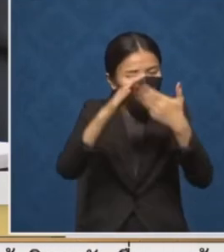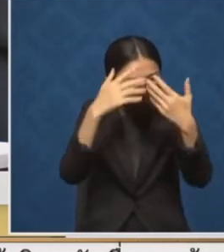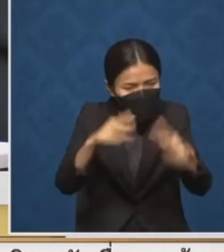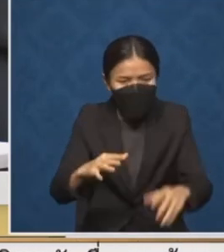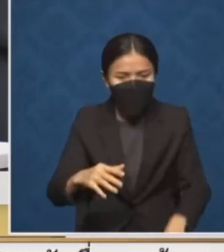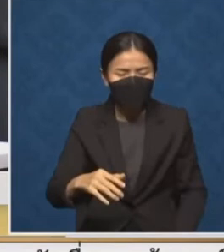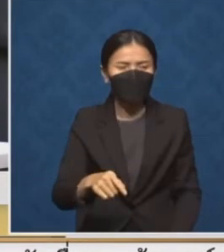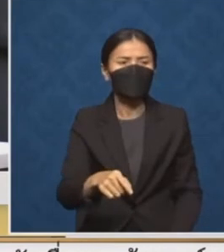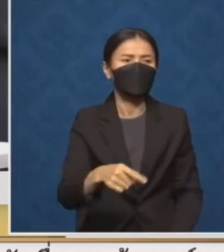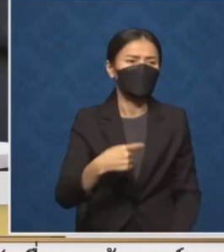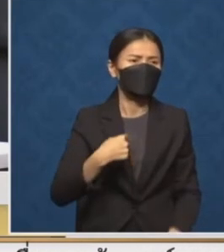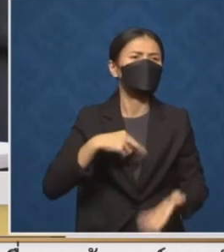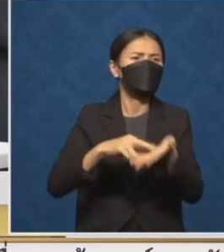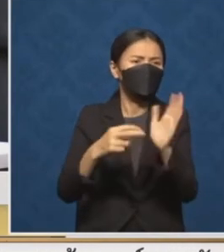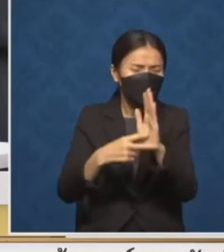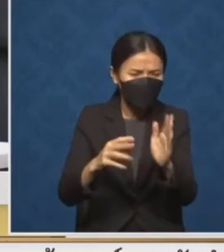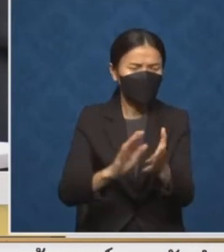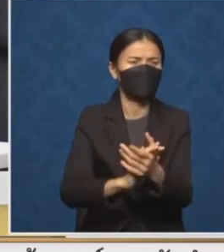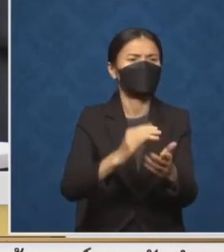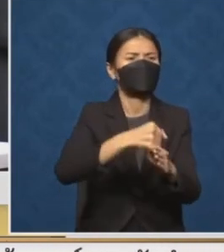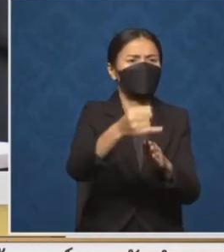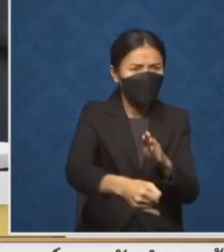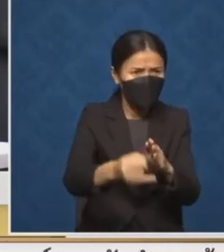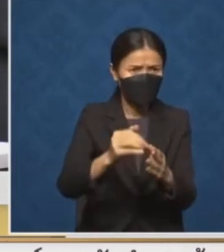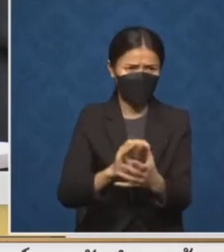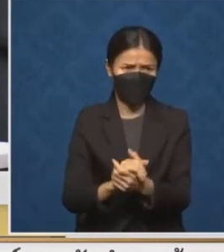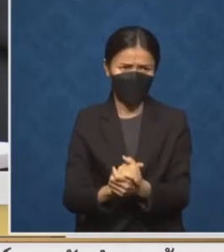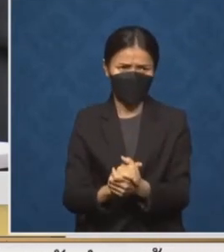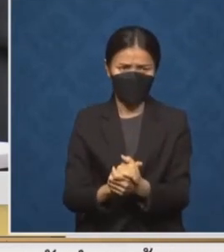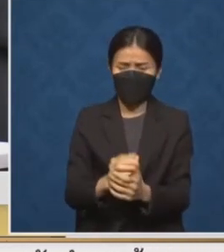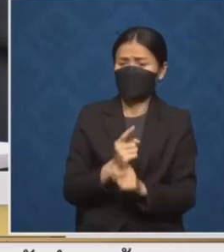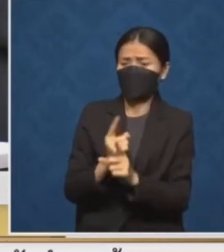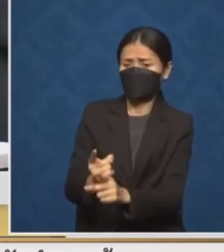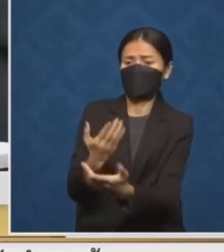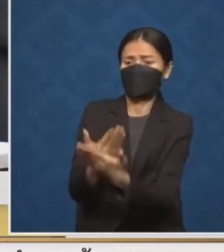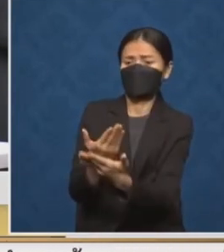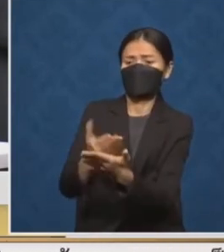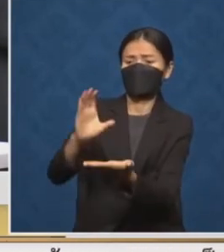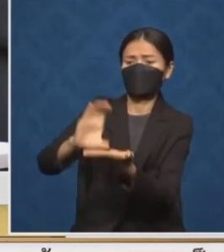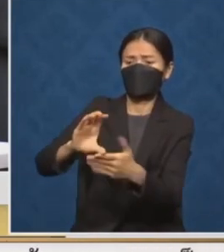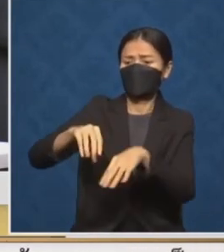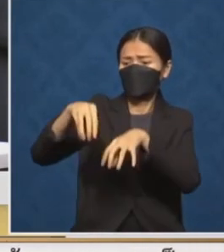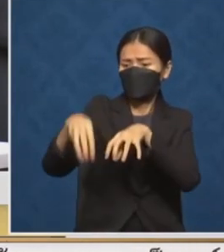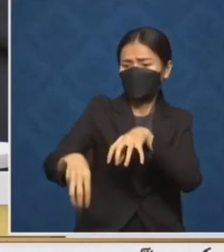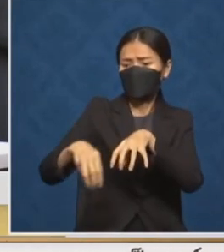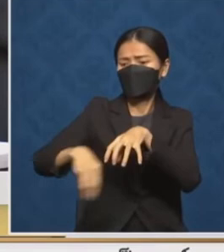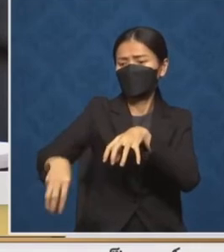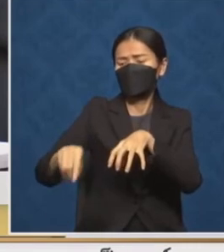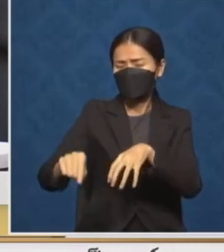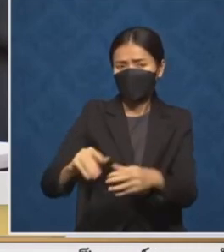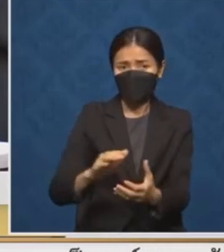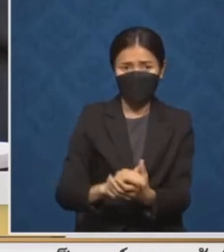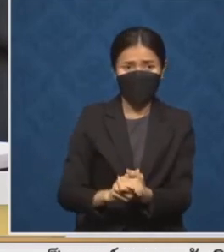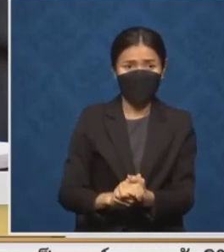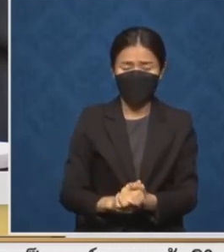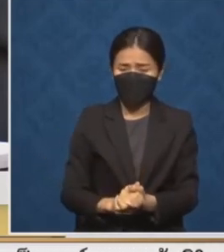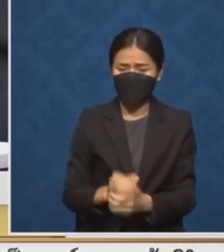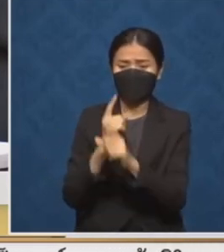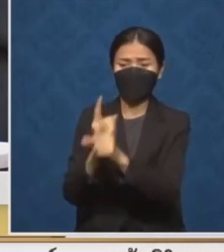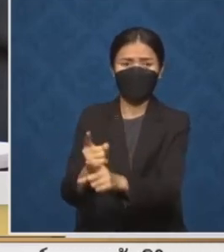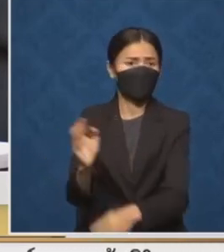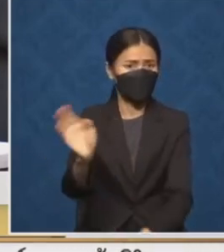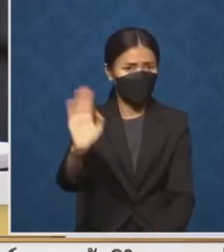ริงไม่ใช่มาเล่นกันตามคำพีแล้วไม่มีประโยชน์อะไรเลยครับท่านประธานครับ